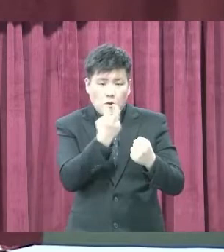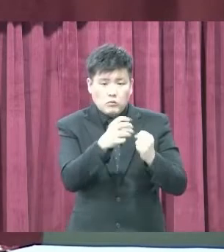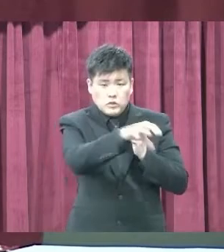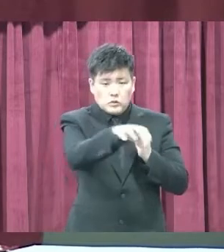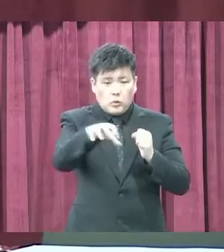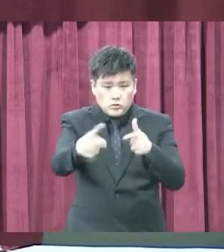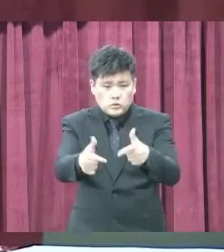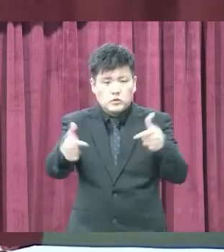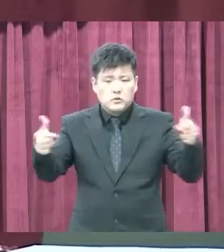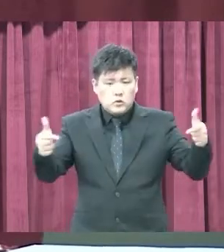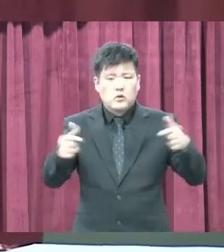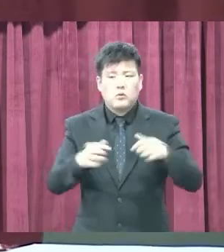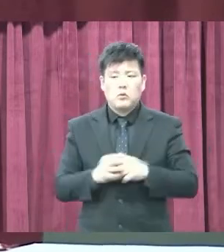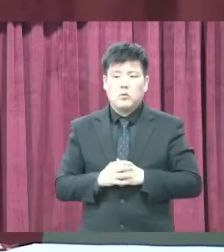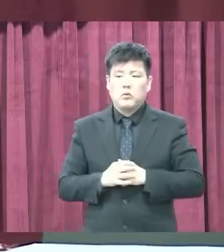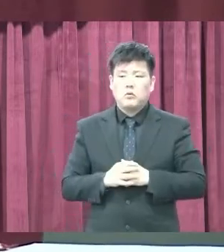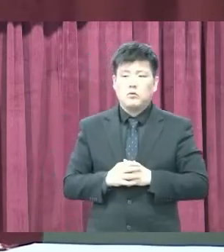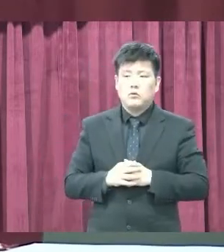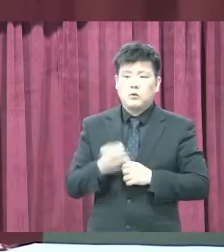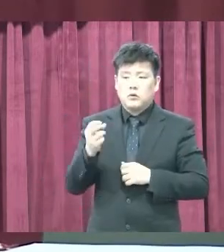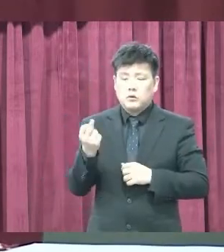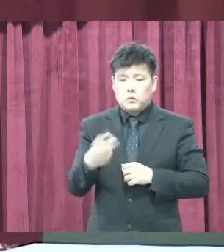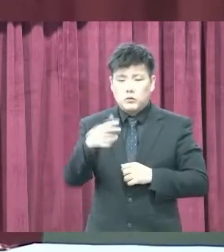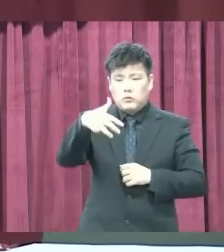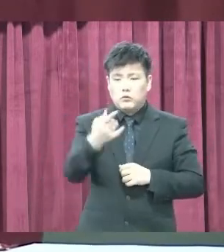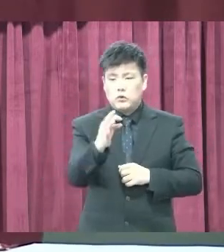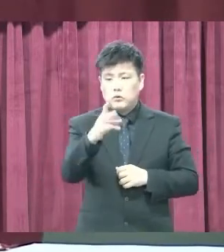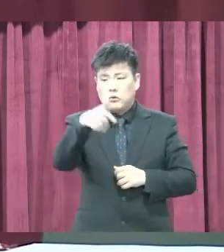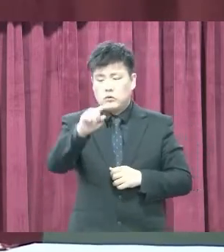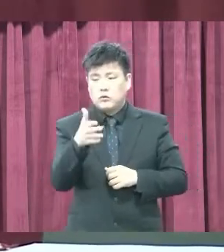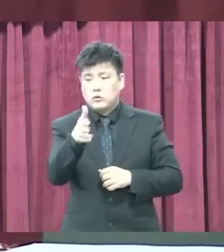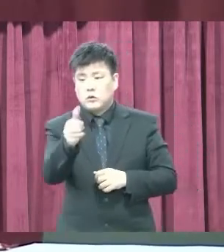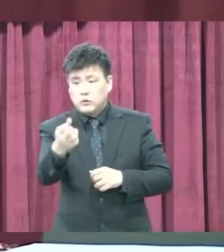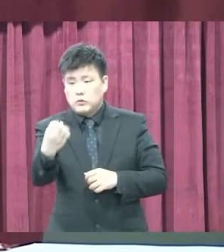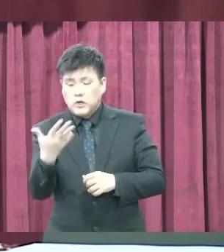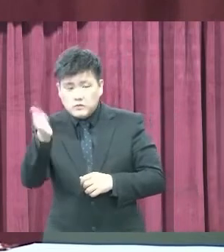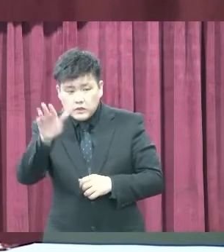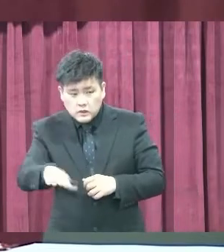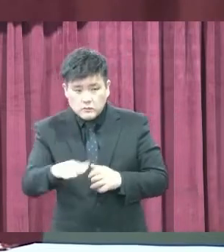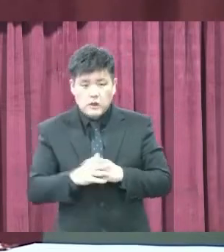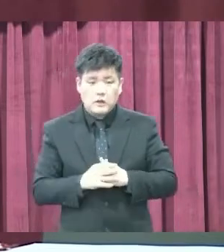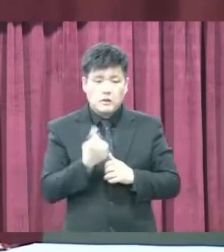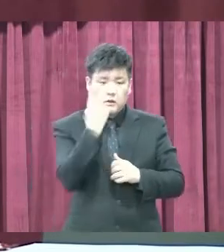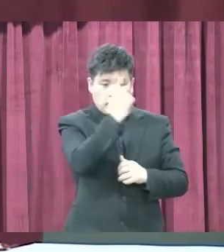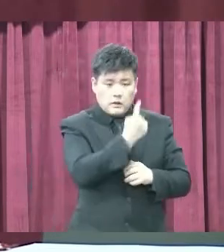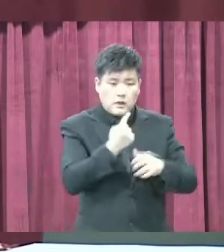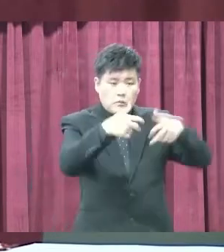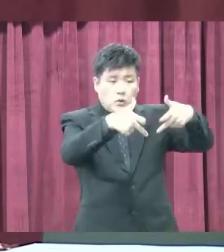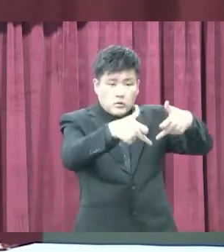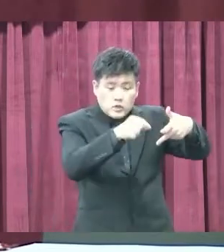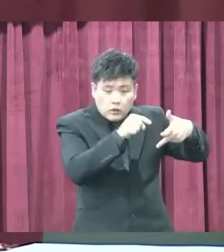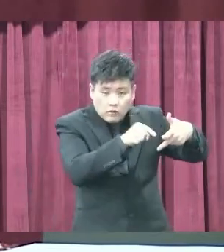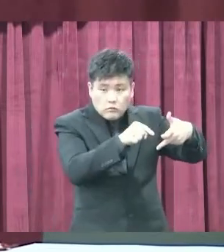과장님도 말씀하시겠지만, 또 하나의 문제점은 그 안검진 수검률 격차가 비장애인하고 비교해서